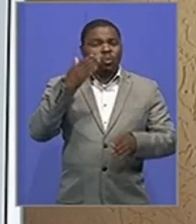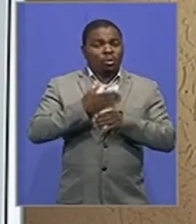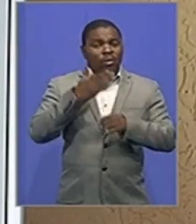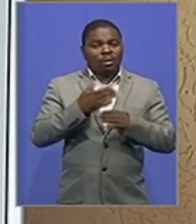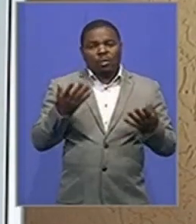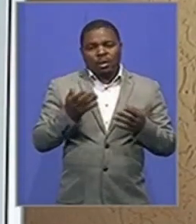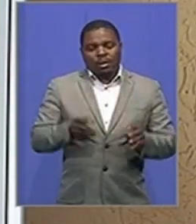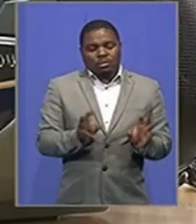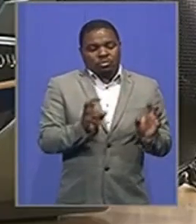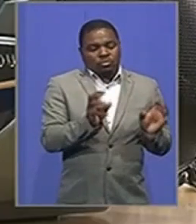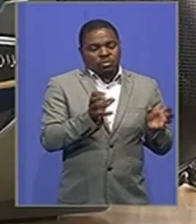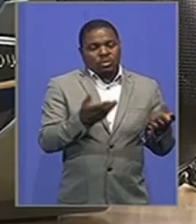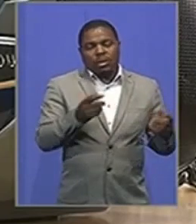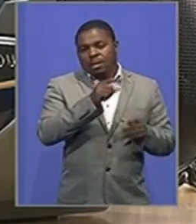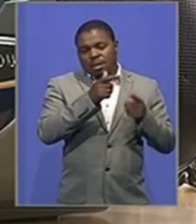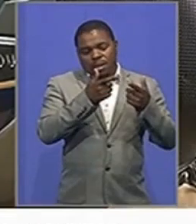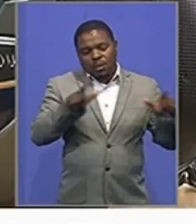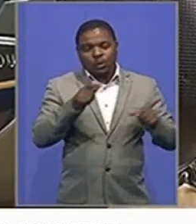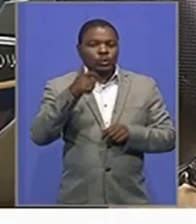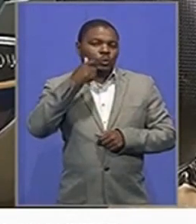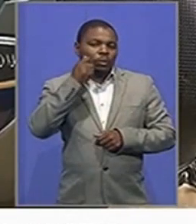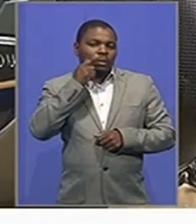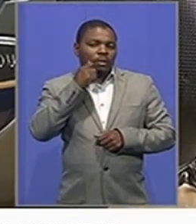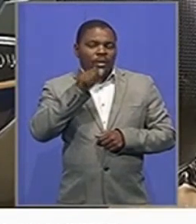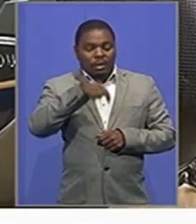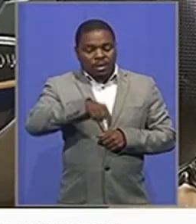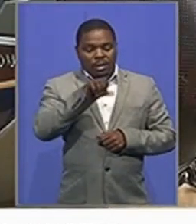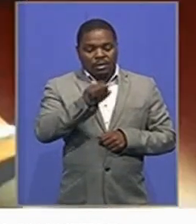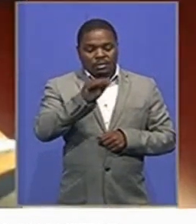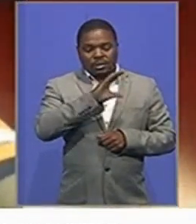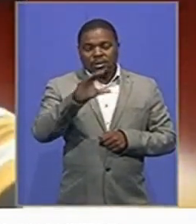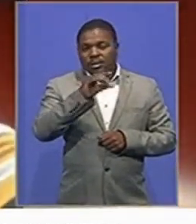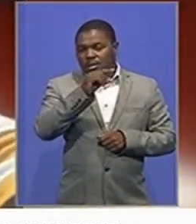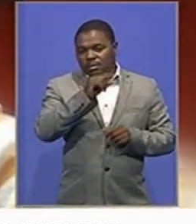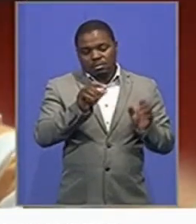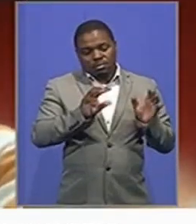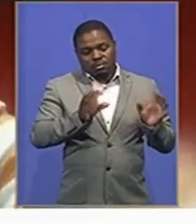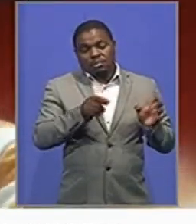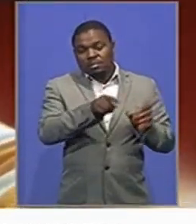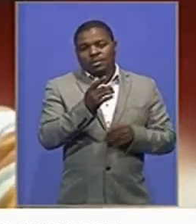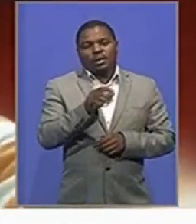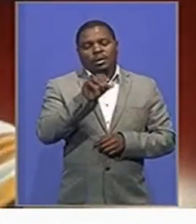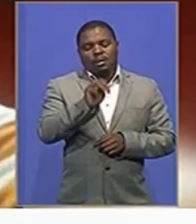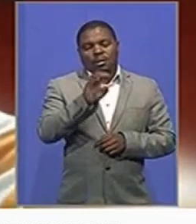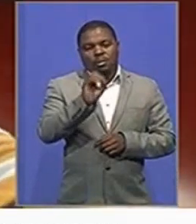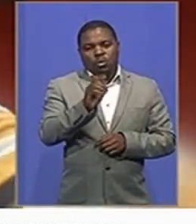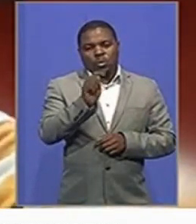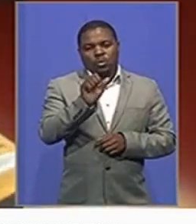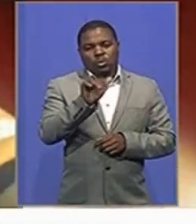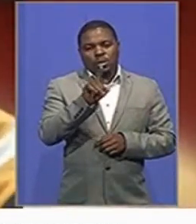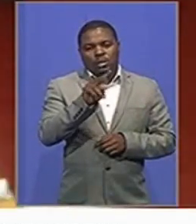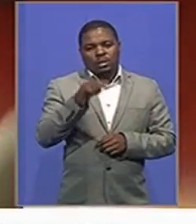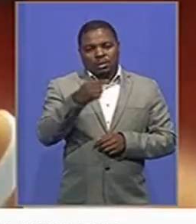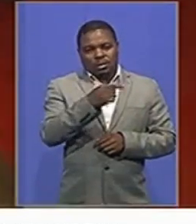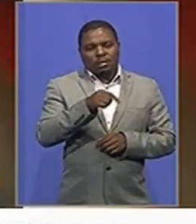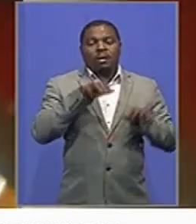station sa seyalemoya sa leleme la Setswana sa SABC Motsweding FM le motse 19. O ne